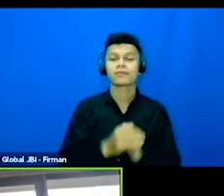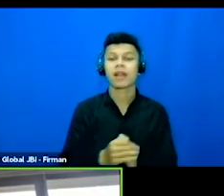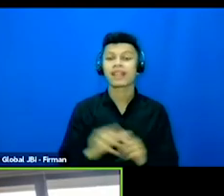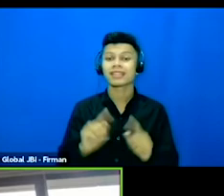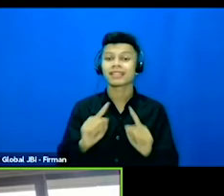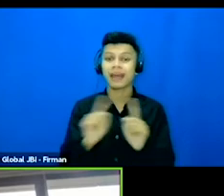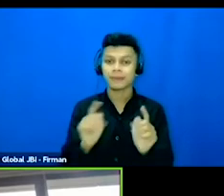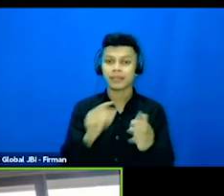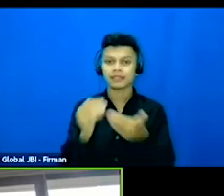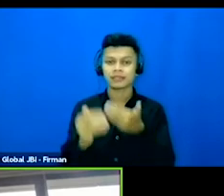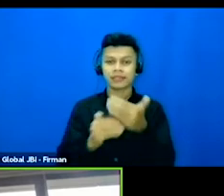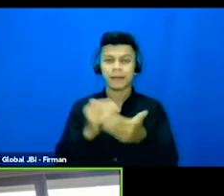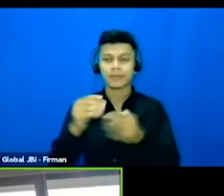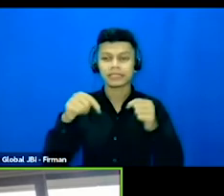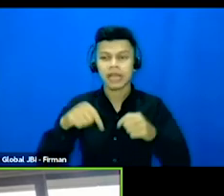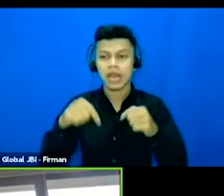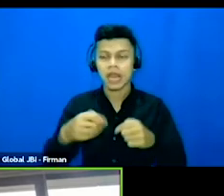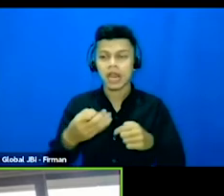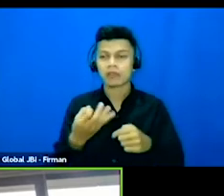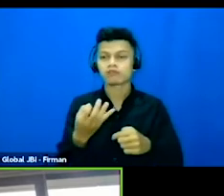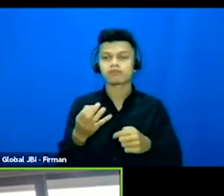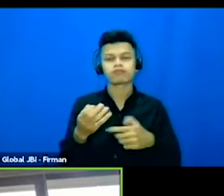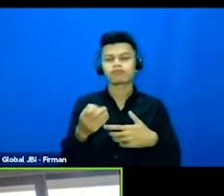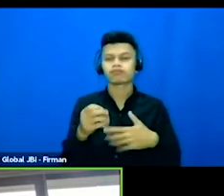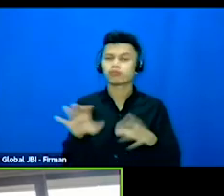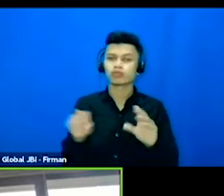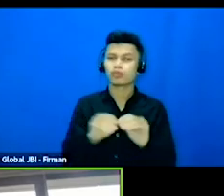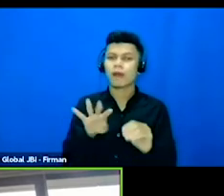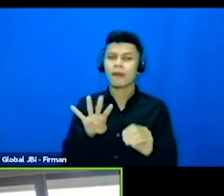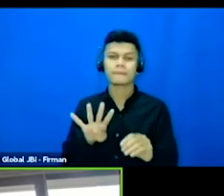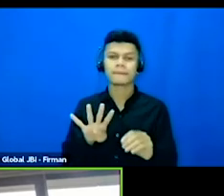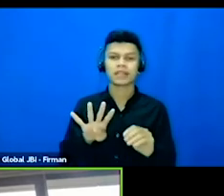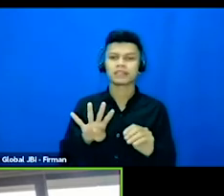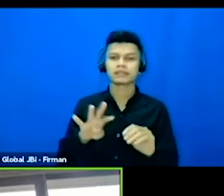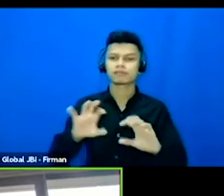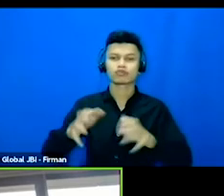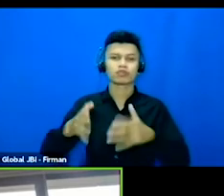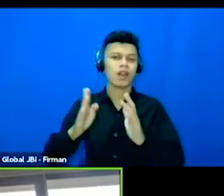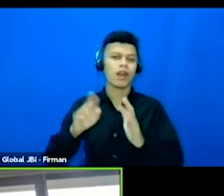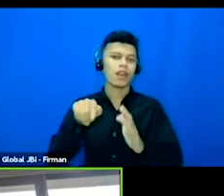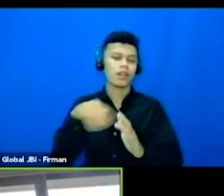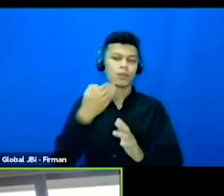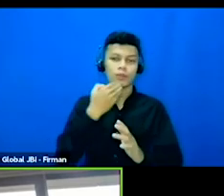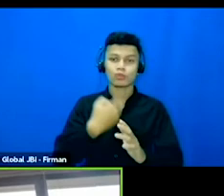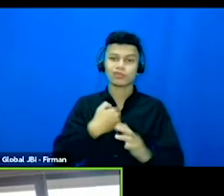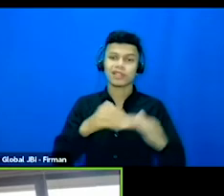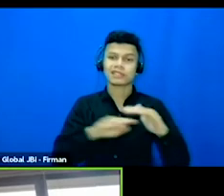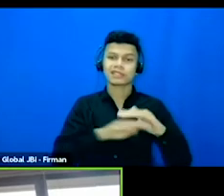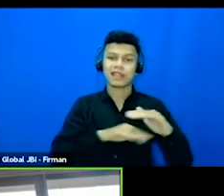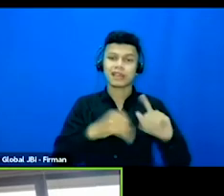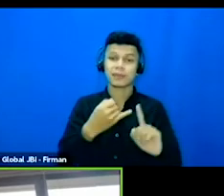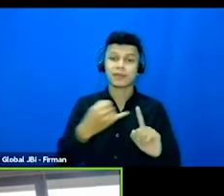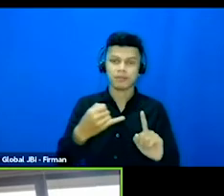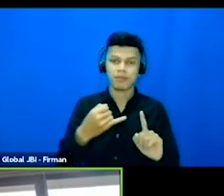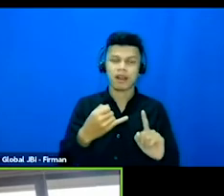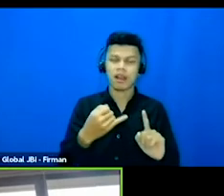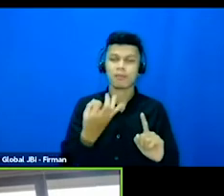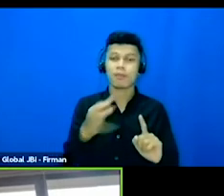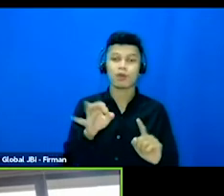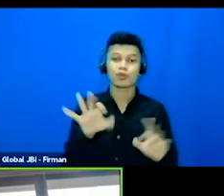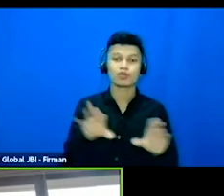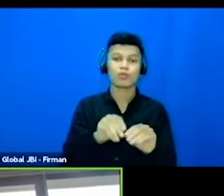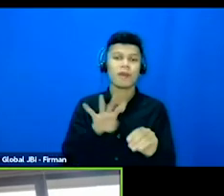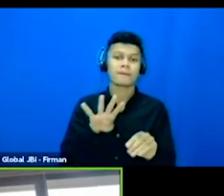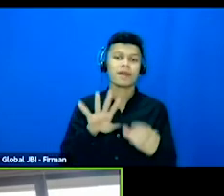sampai dengan sekarang baru ada empat appliances yang sudah memiliki standar minimal sehingga ini